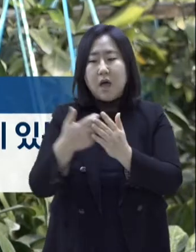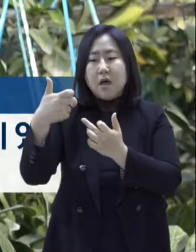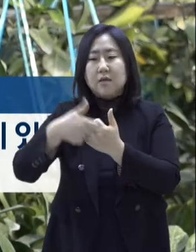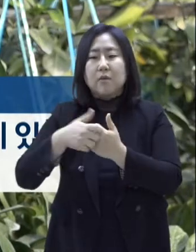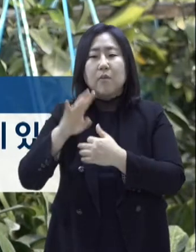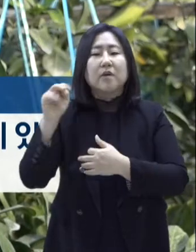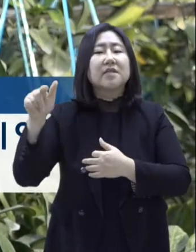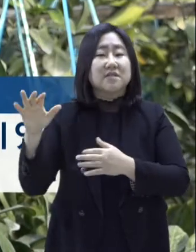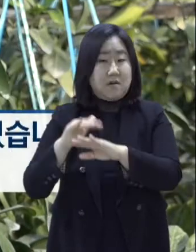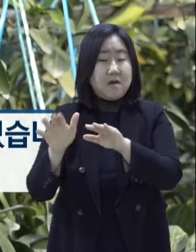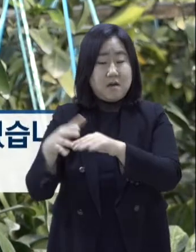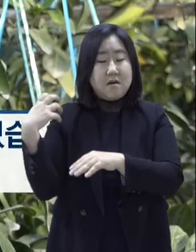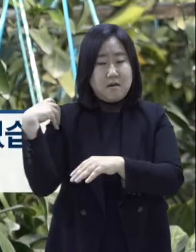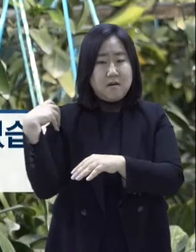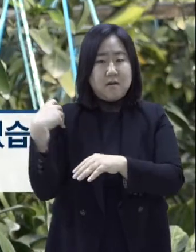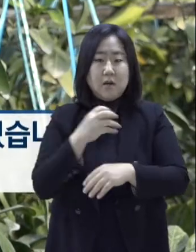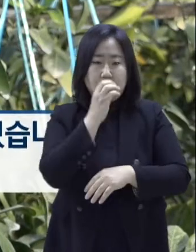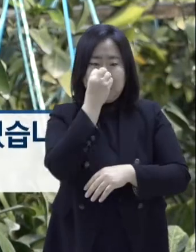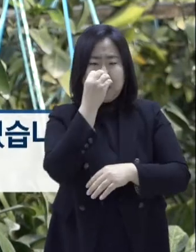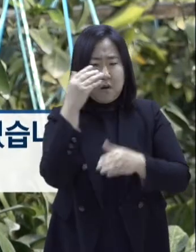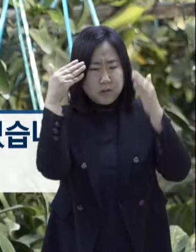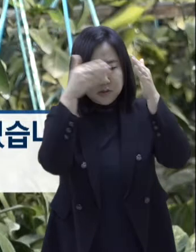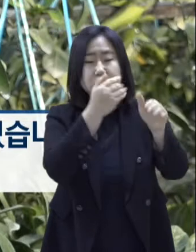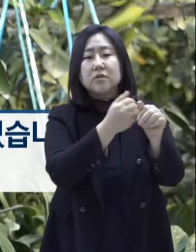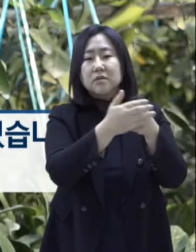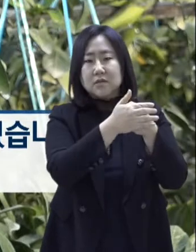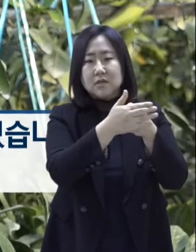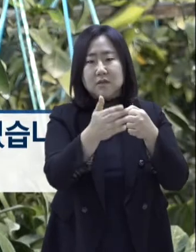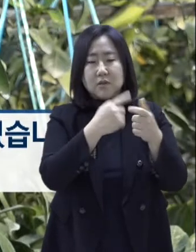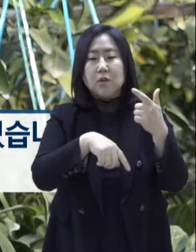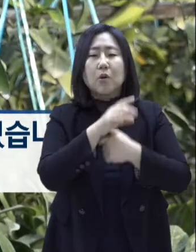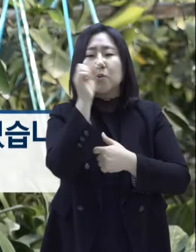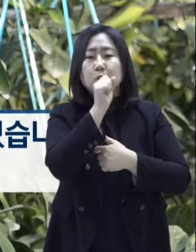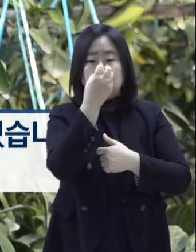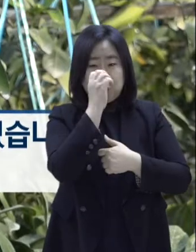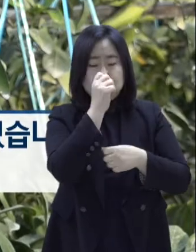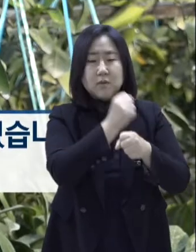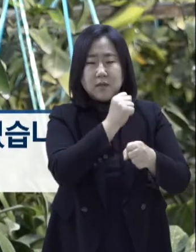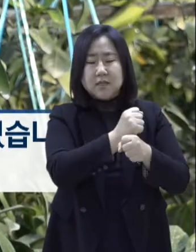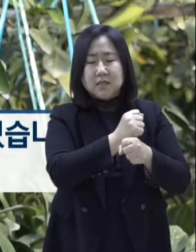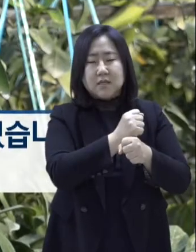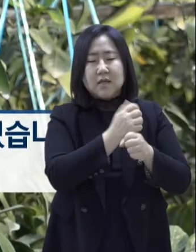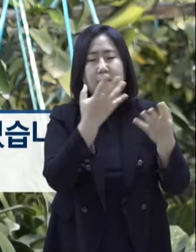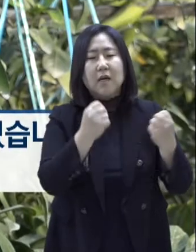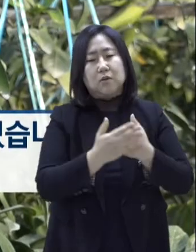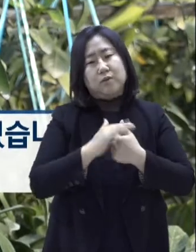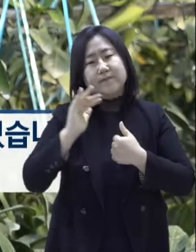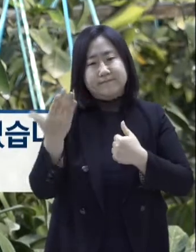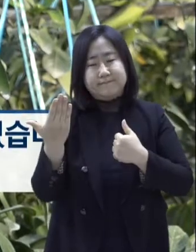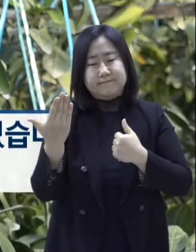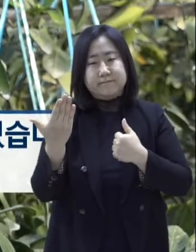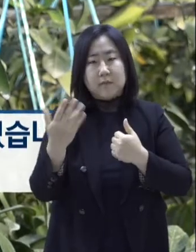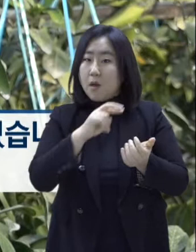해결해 주었습니다. 감귤 생산에 집중하게 되어 고당두와 고품질의 감귤을 생산하는 데 많은 도움이 됐습니다.